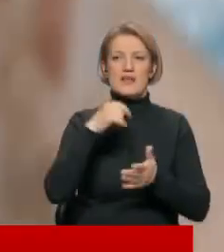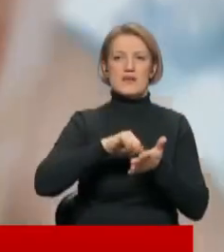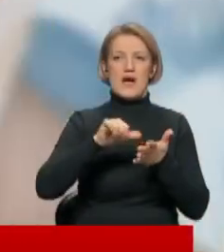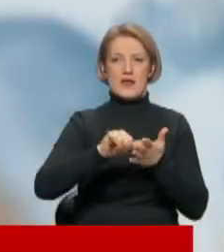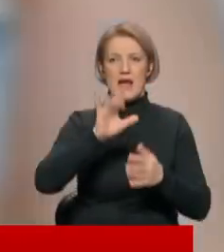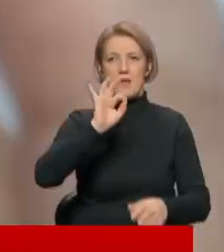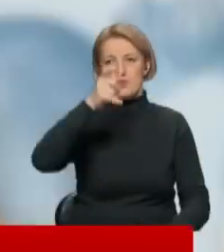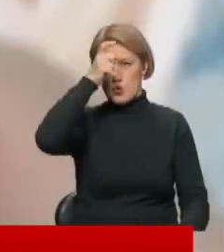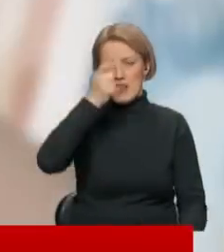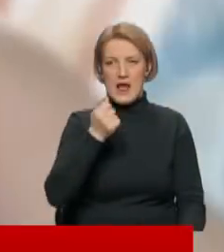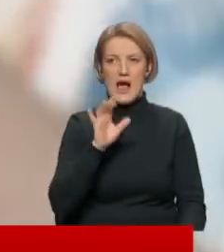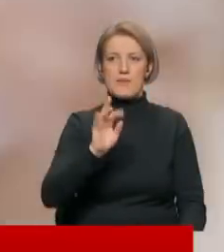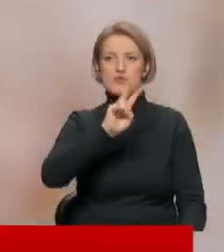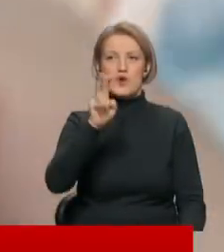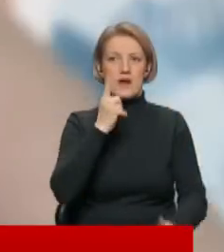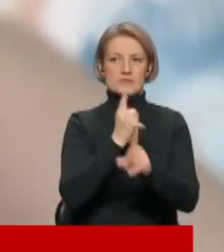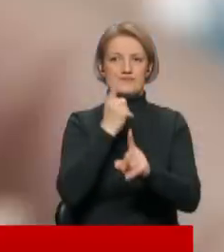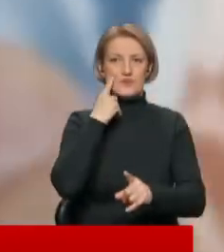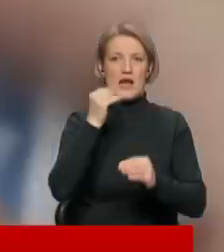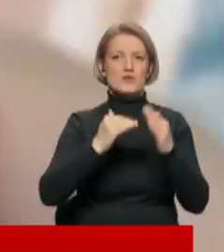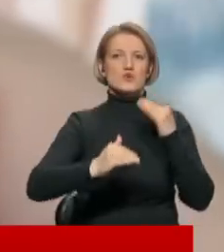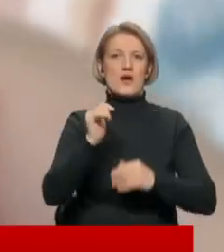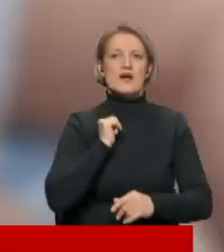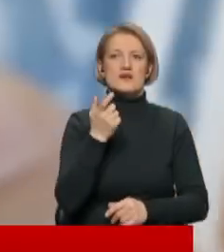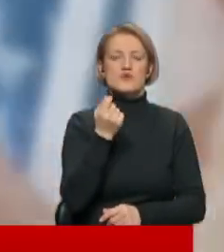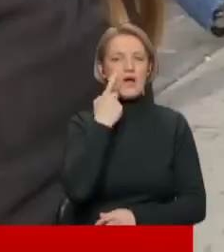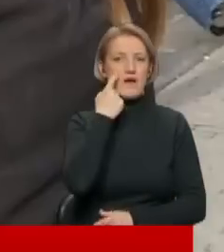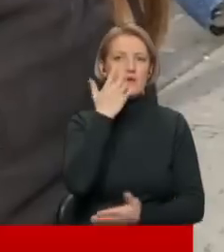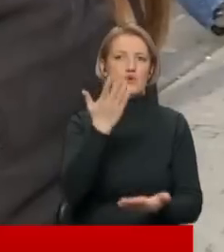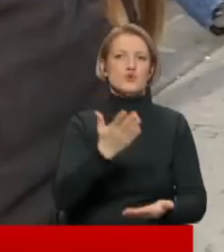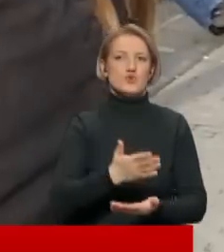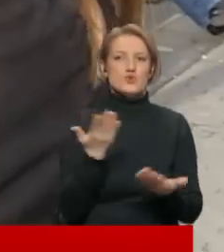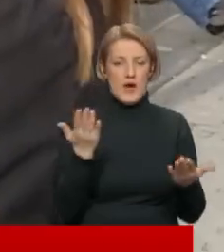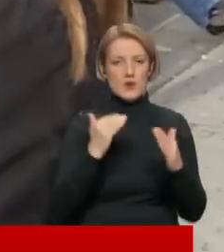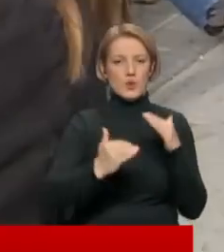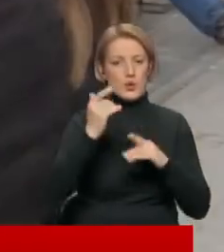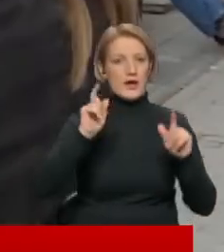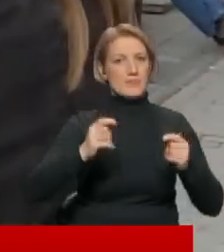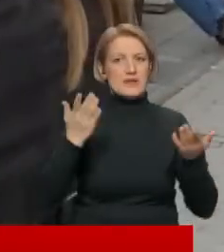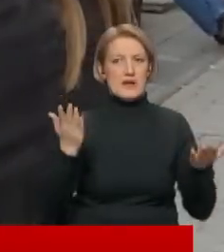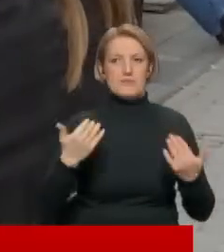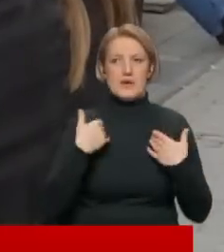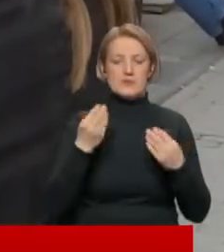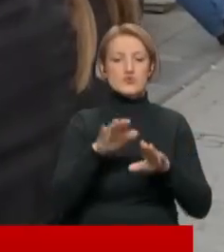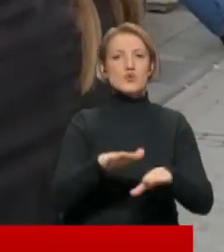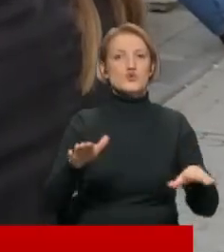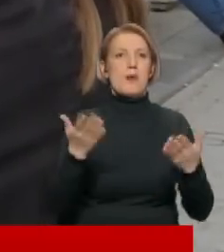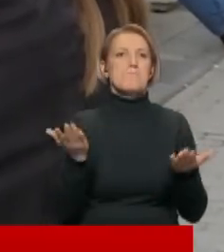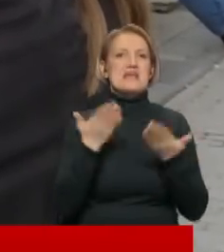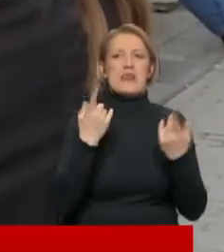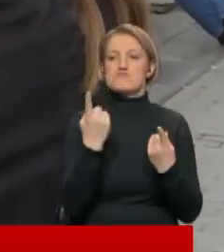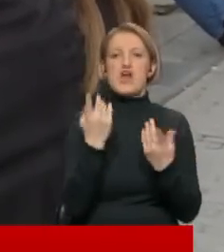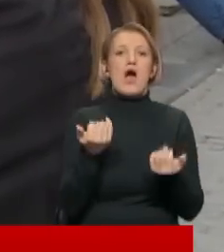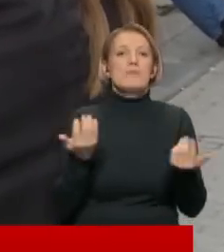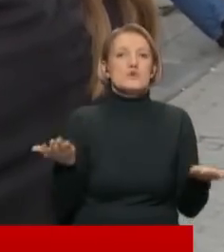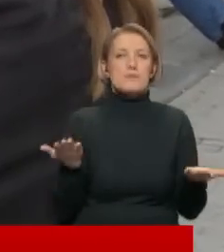hem Türk Lirası hem de dolar bazındaki en yüksek asgari ücrete Hayırlı olsun ya işte yüksek yaptılar da benim çocuğum Ben mesela hani bir şey